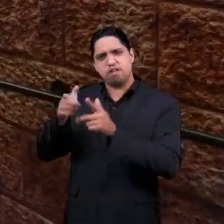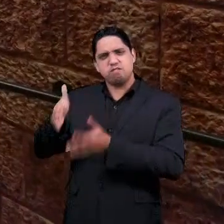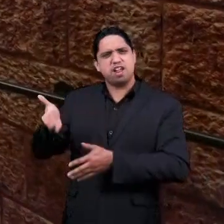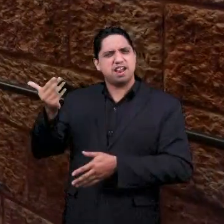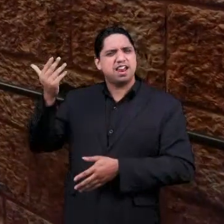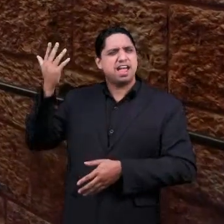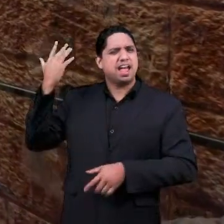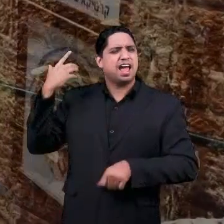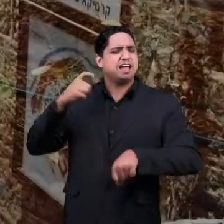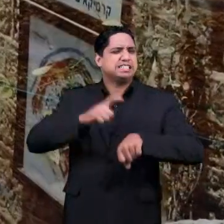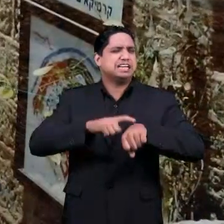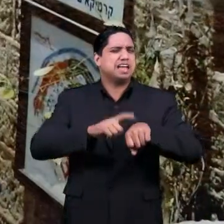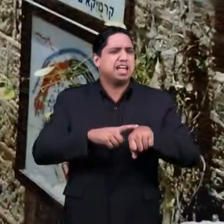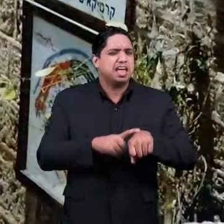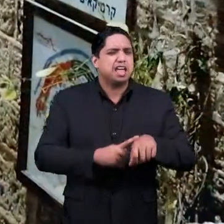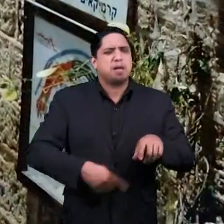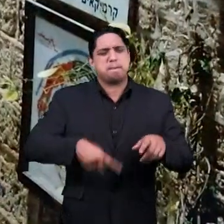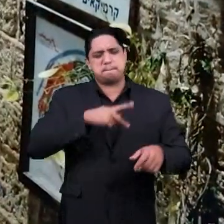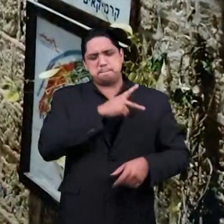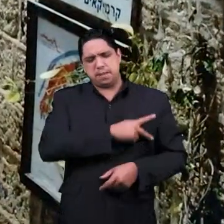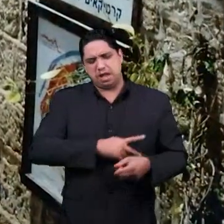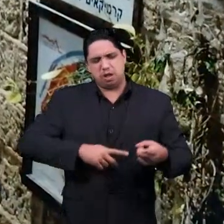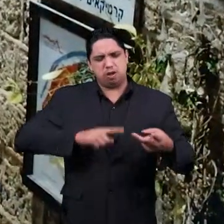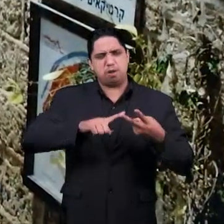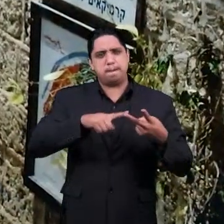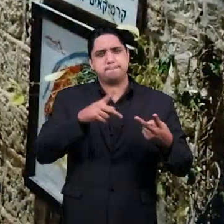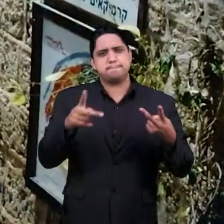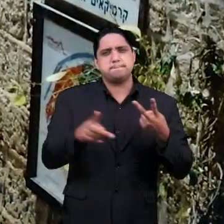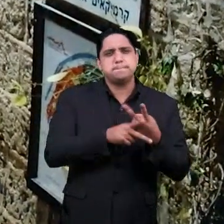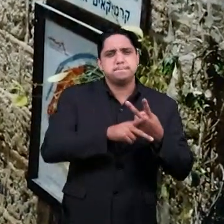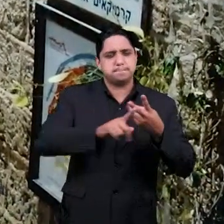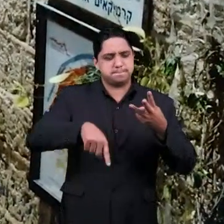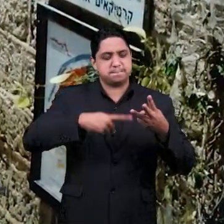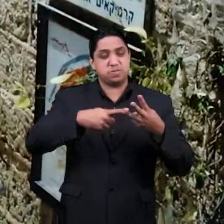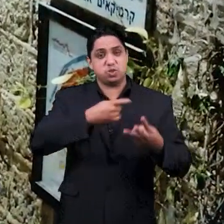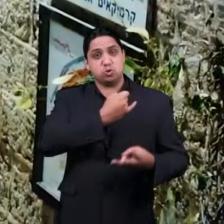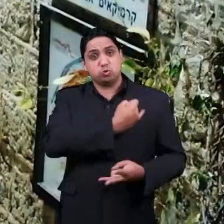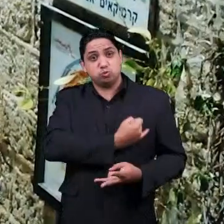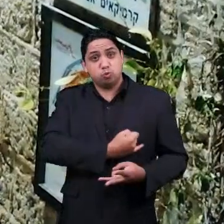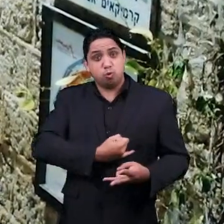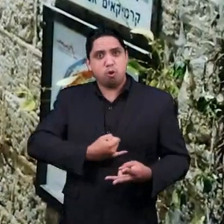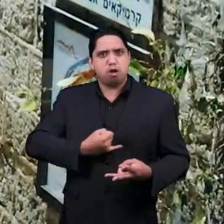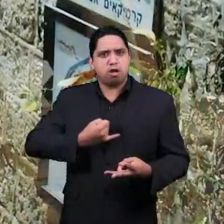Церкви времен Павла, Петра и Иоанна.